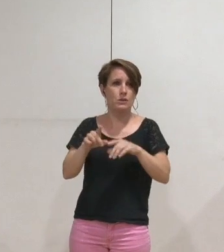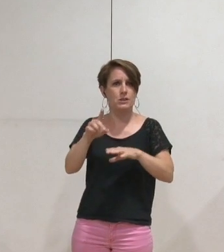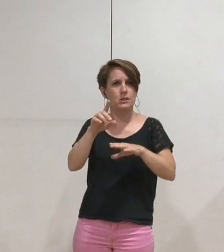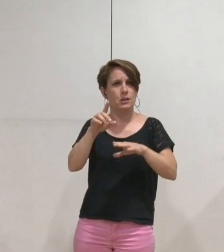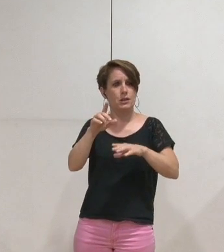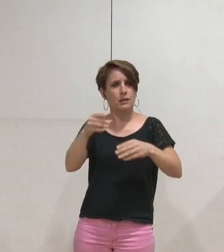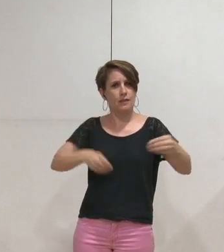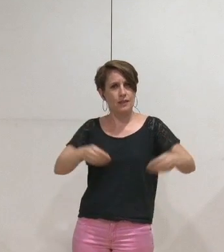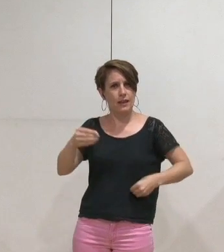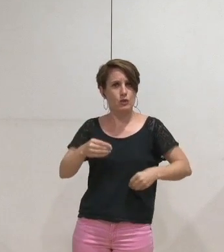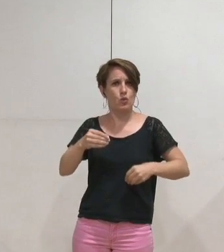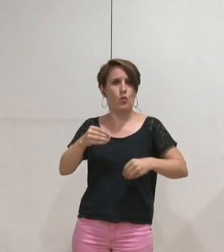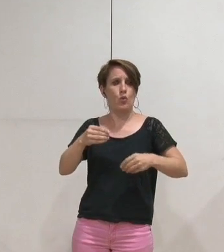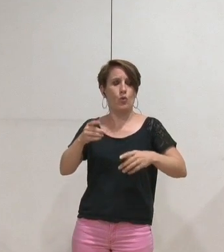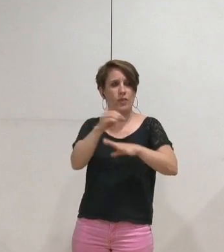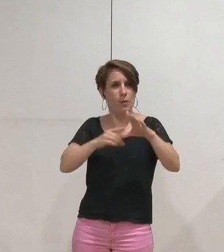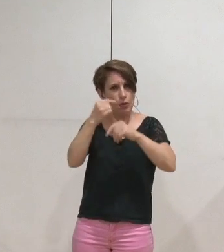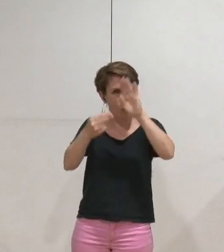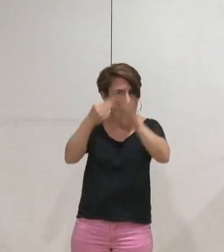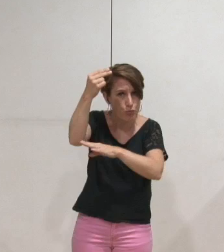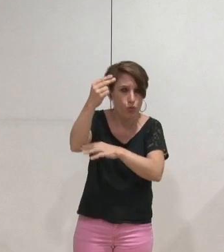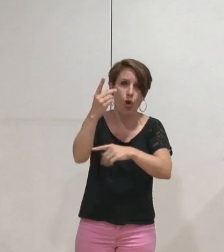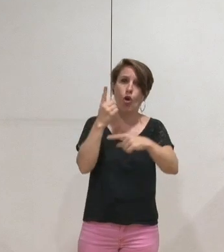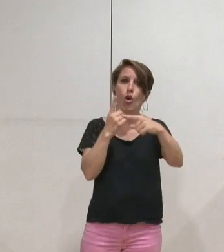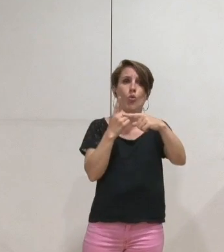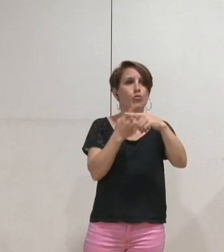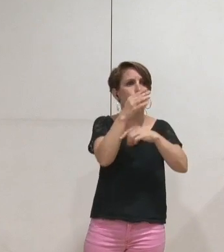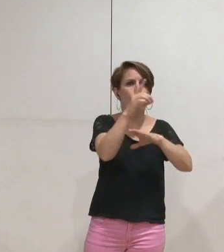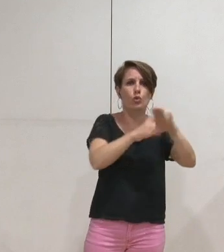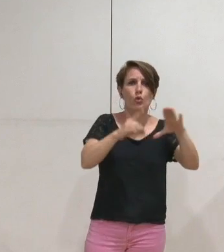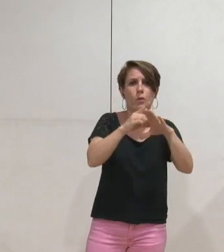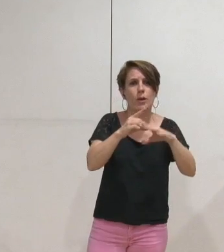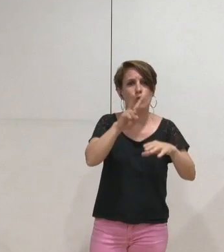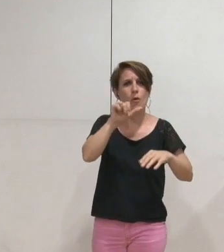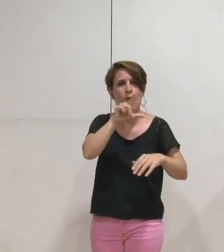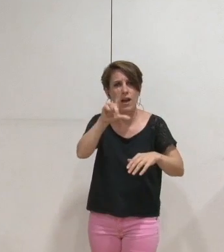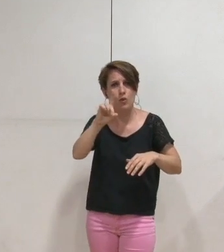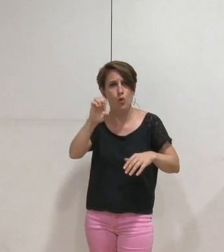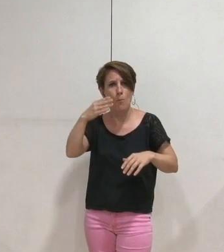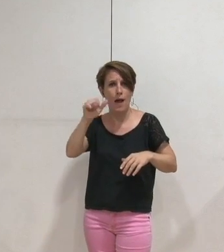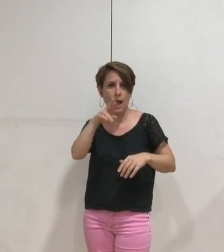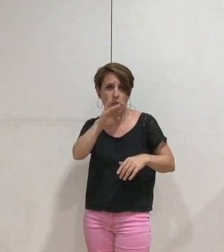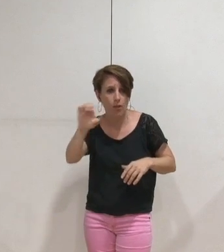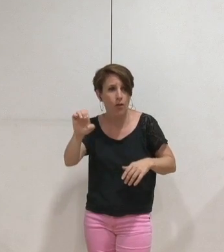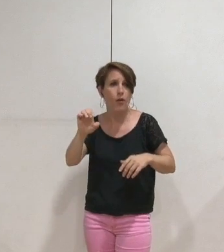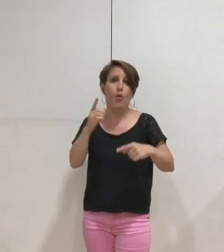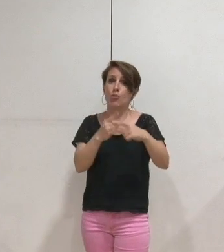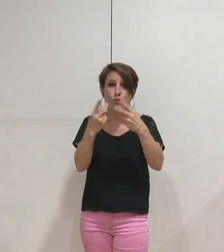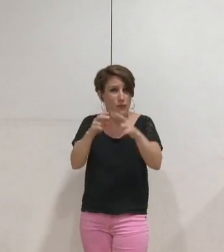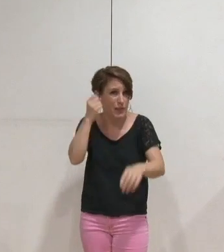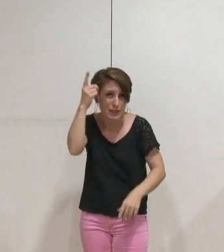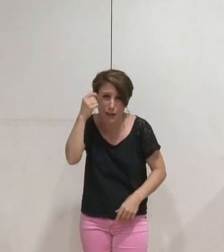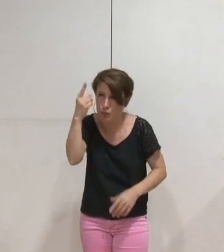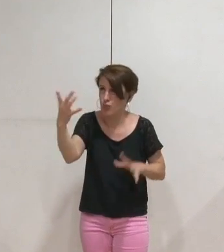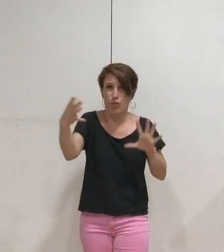sociale du Nord avec un département le valde mararne avec la ville de Strasbourg donc il y a là toujours une action collective